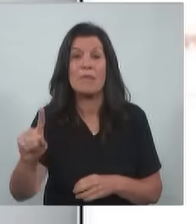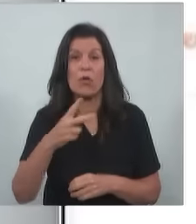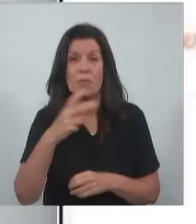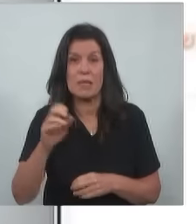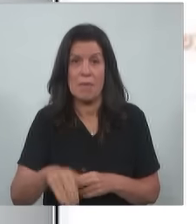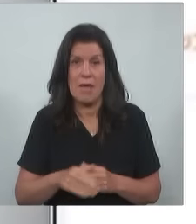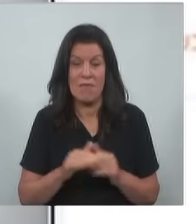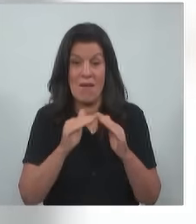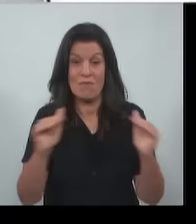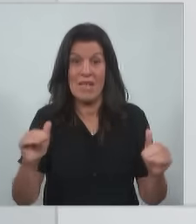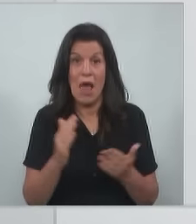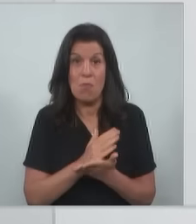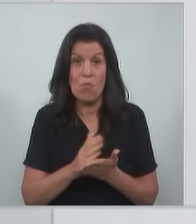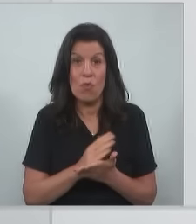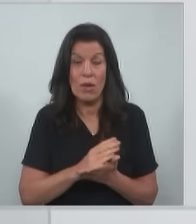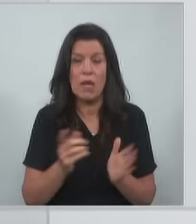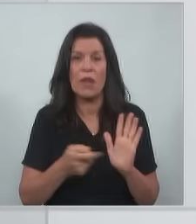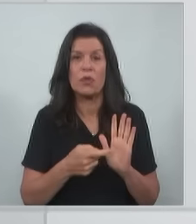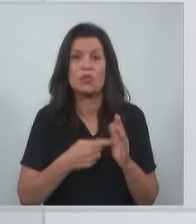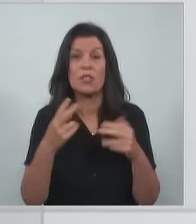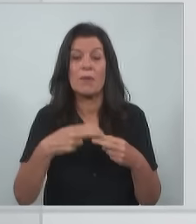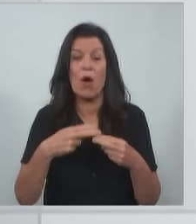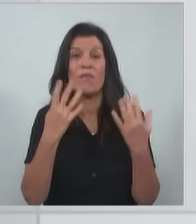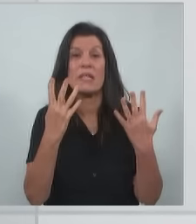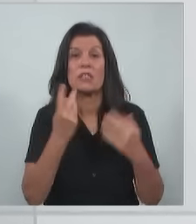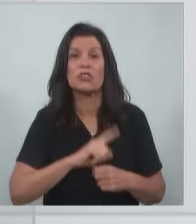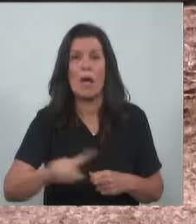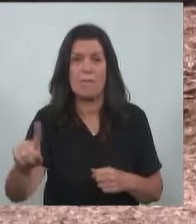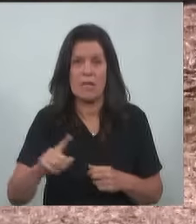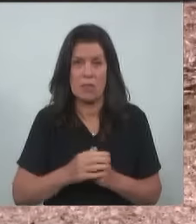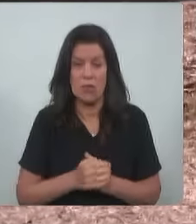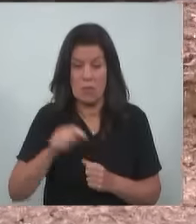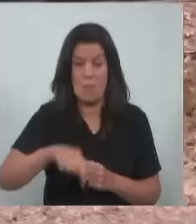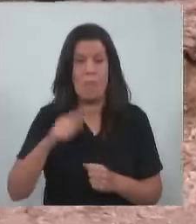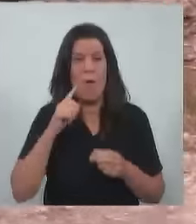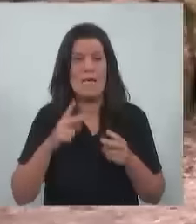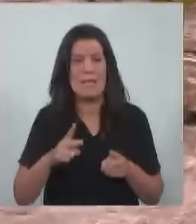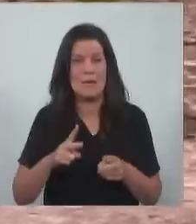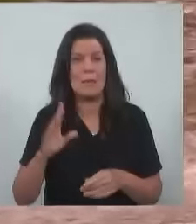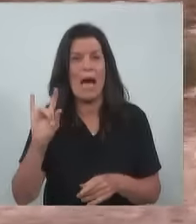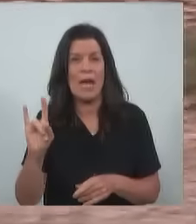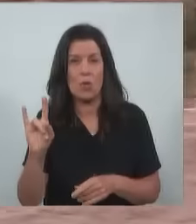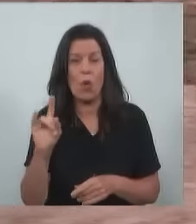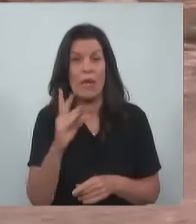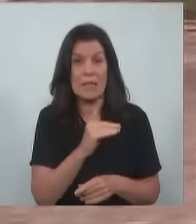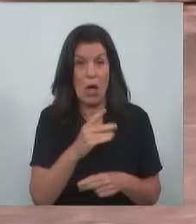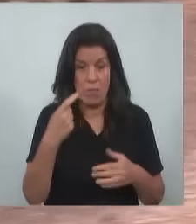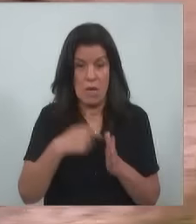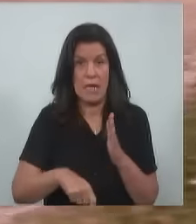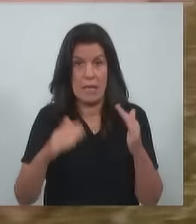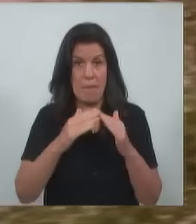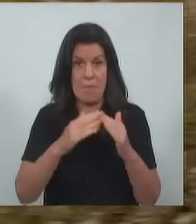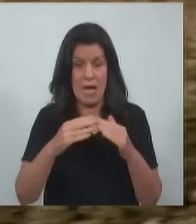קרוב ל9 מיליון ש"ח. אפילו כאן בהאון הסטנדאפיסט חנוך דאום קנה על קו המים בית קיבוץ לא מפואר